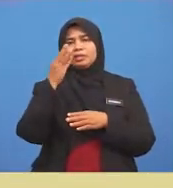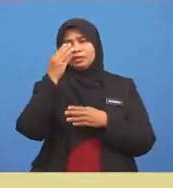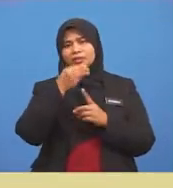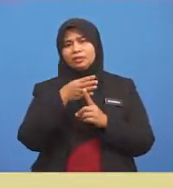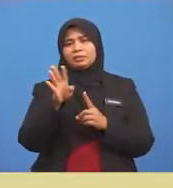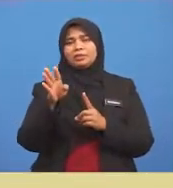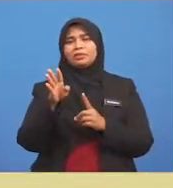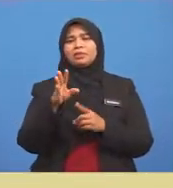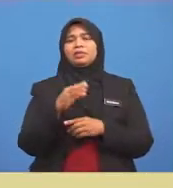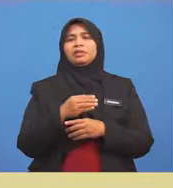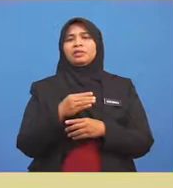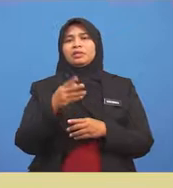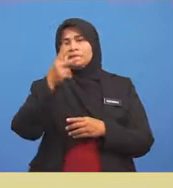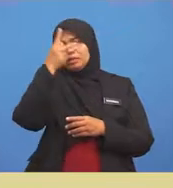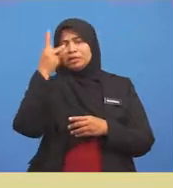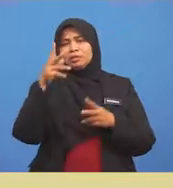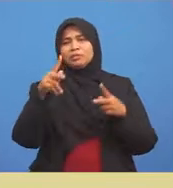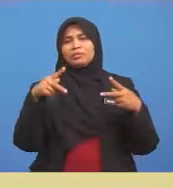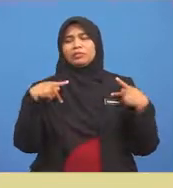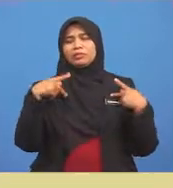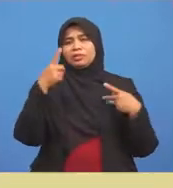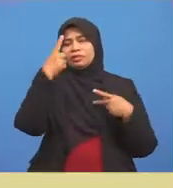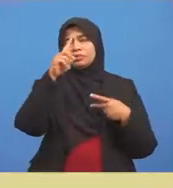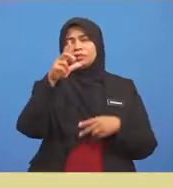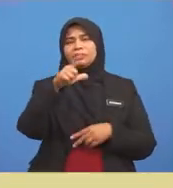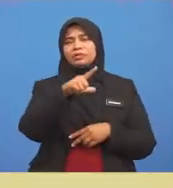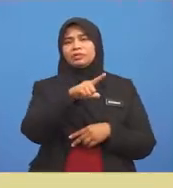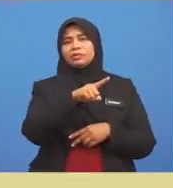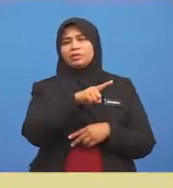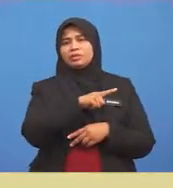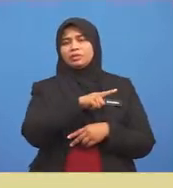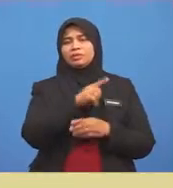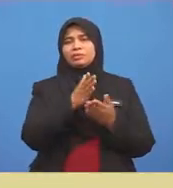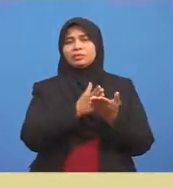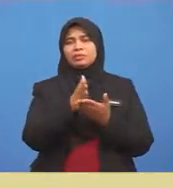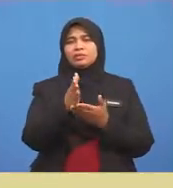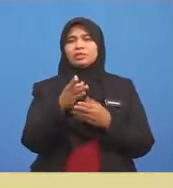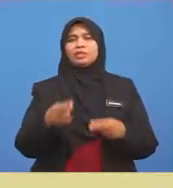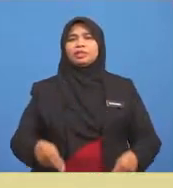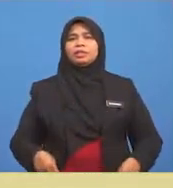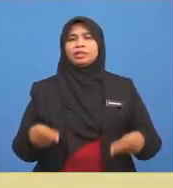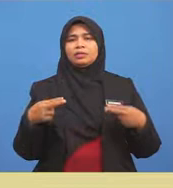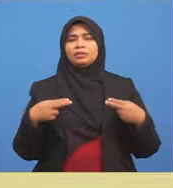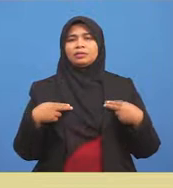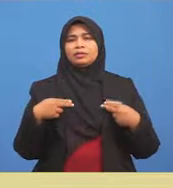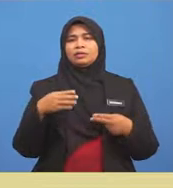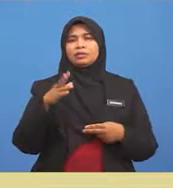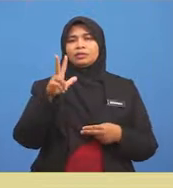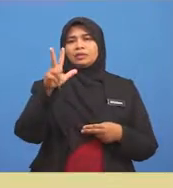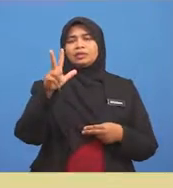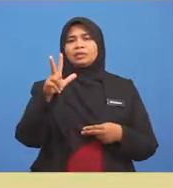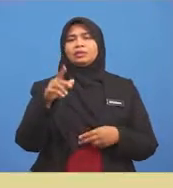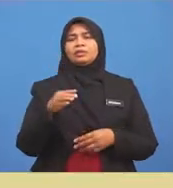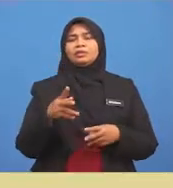dan tersisih kerana mempunyai harta untuk meneruskan kehidupan. Kemudian,